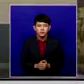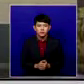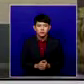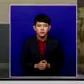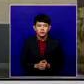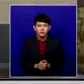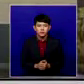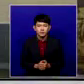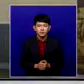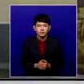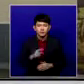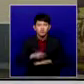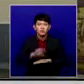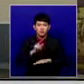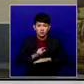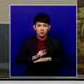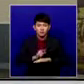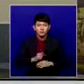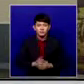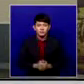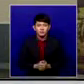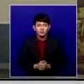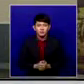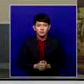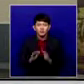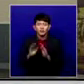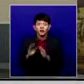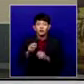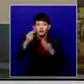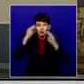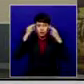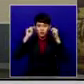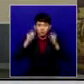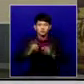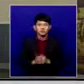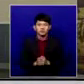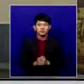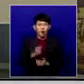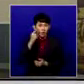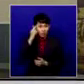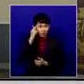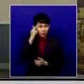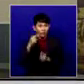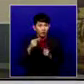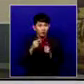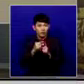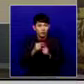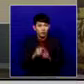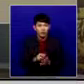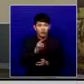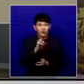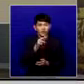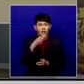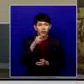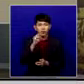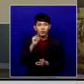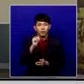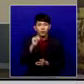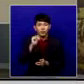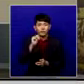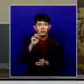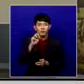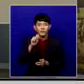ท่านประธานครับกราบเรียนท่านประธานผ่านถึงท่านนายกท่านรู้จักคำว่า human asset ไหมทีม